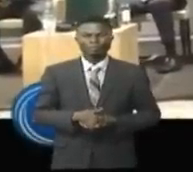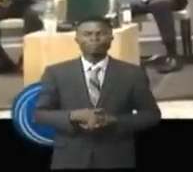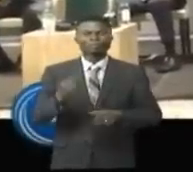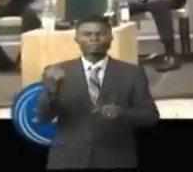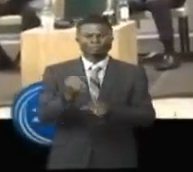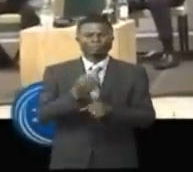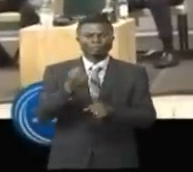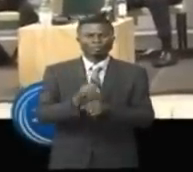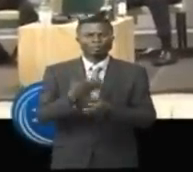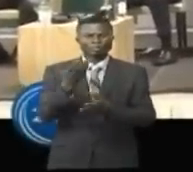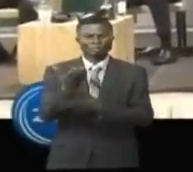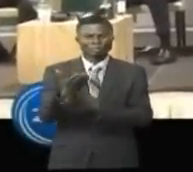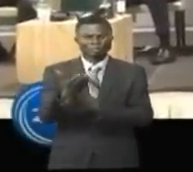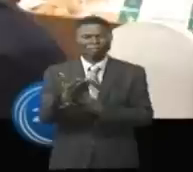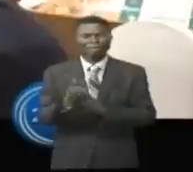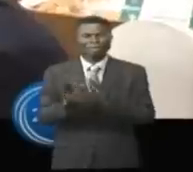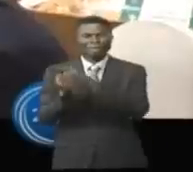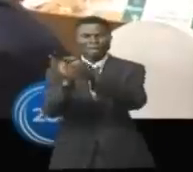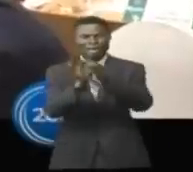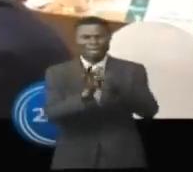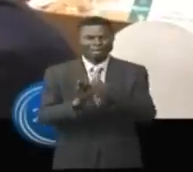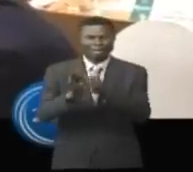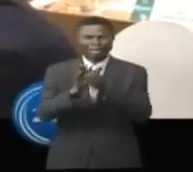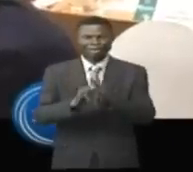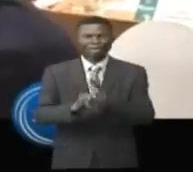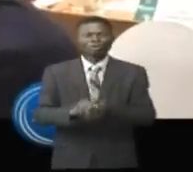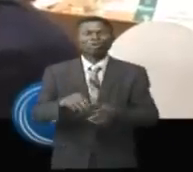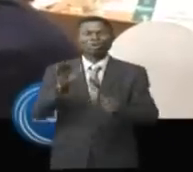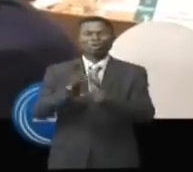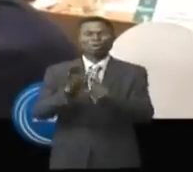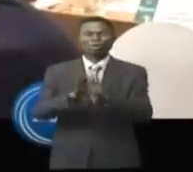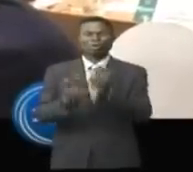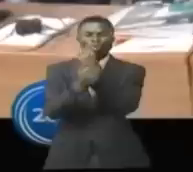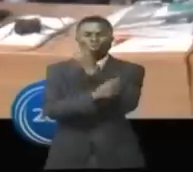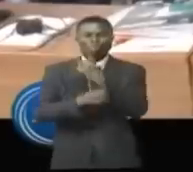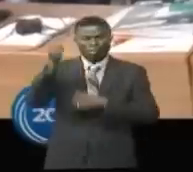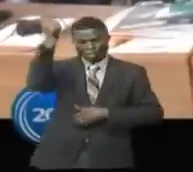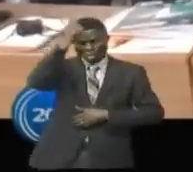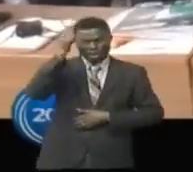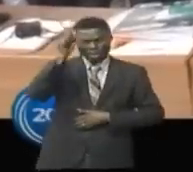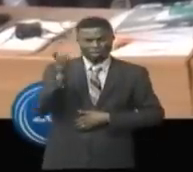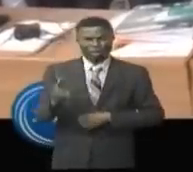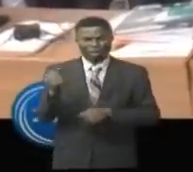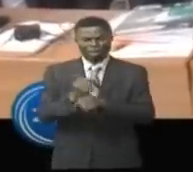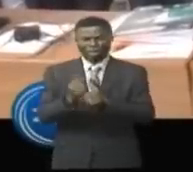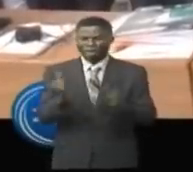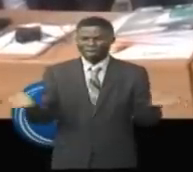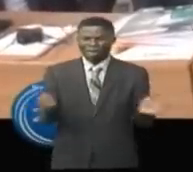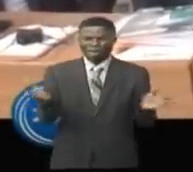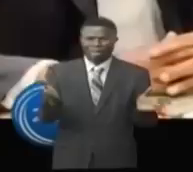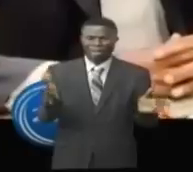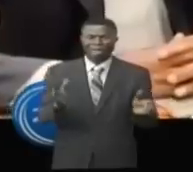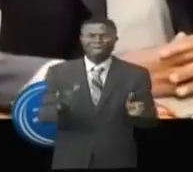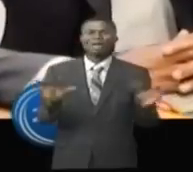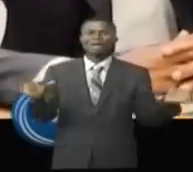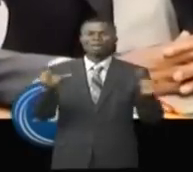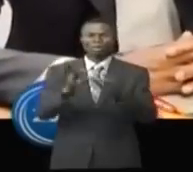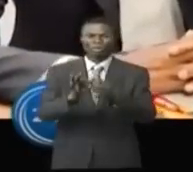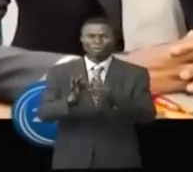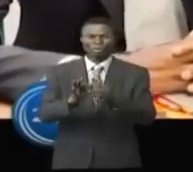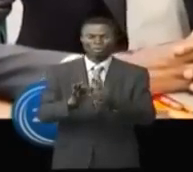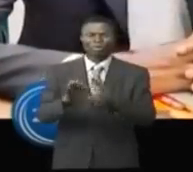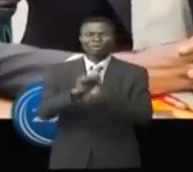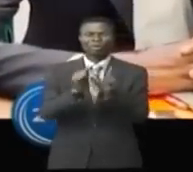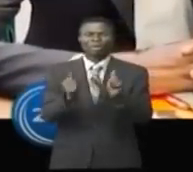les membres de l'Union panafricaine des postes. L'Union postale universelle travaille pour le renforcement de la connectivité des postes en